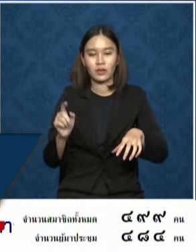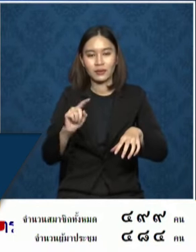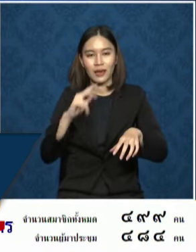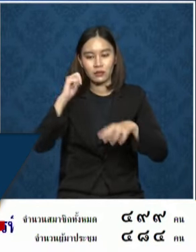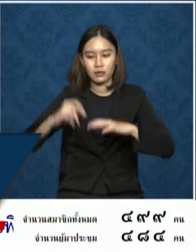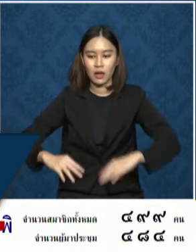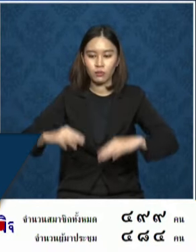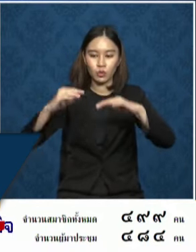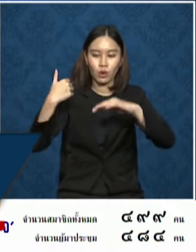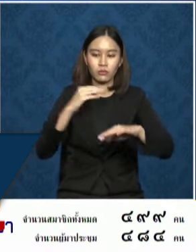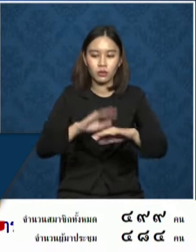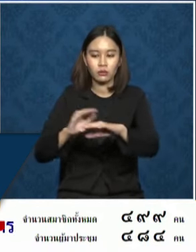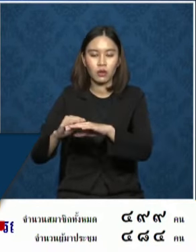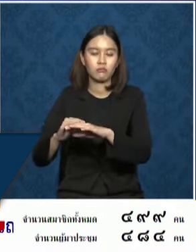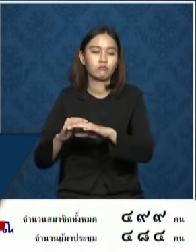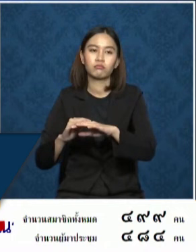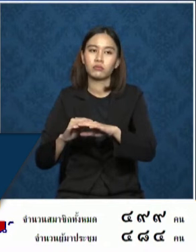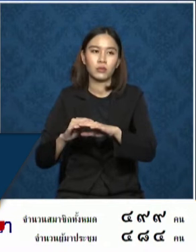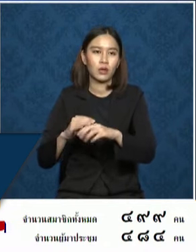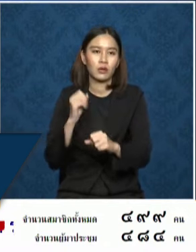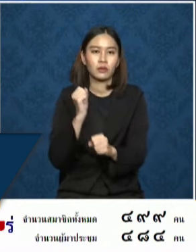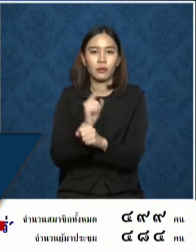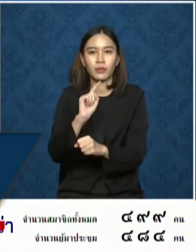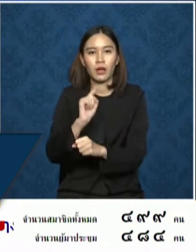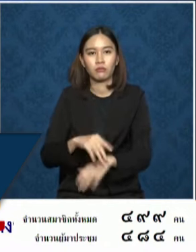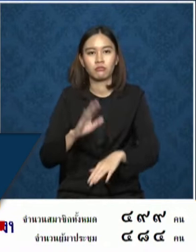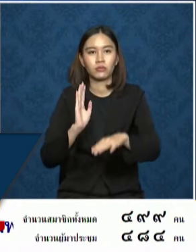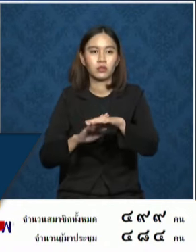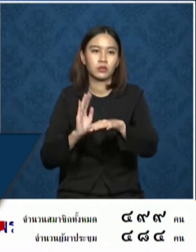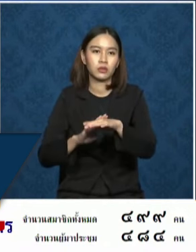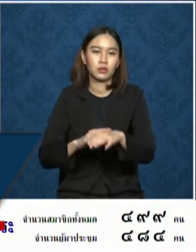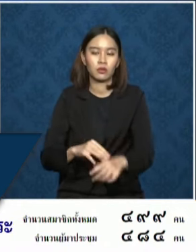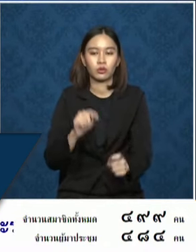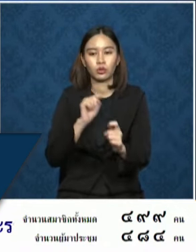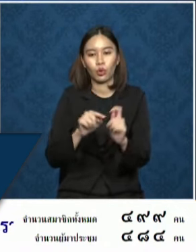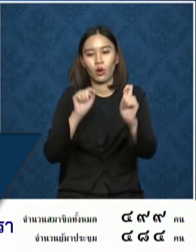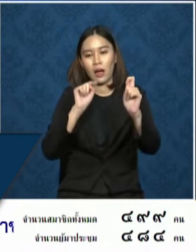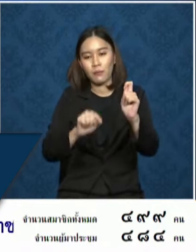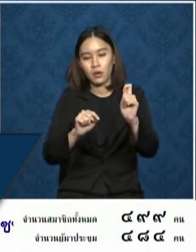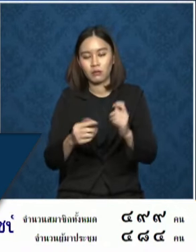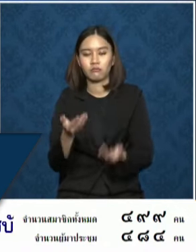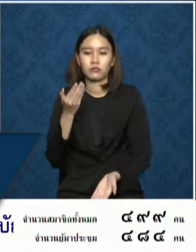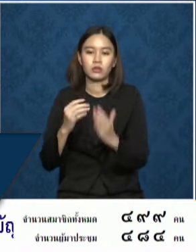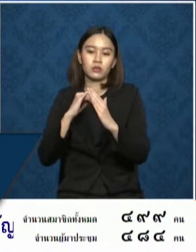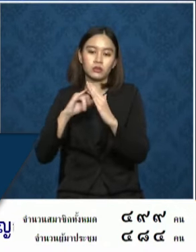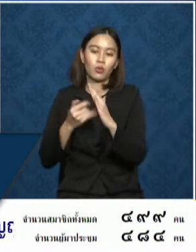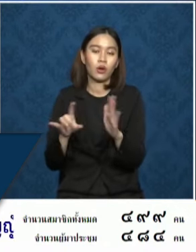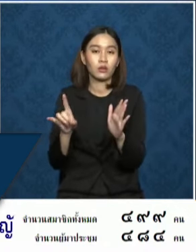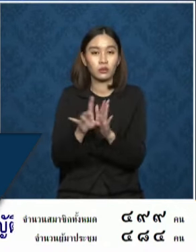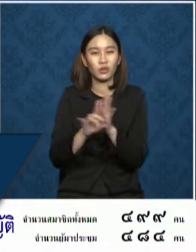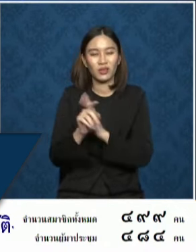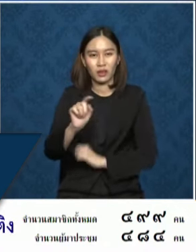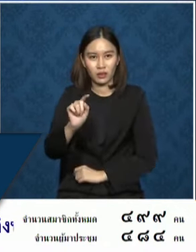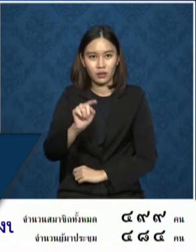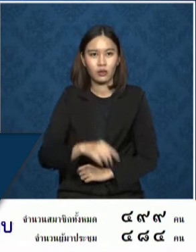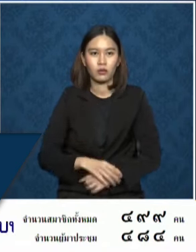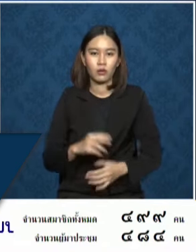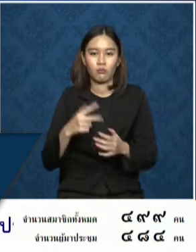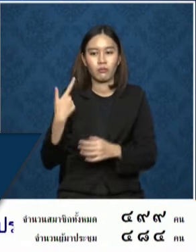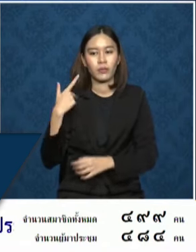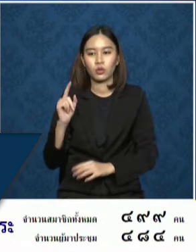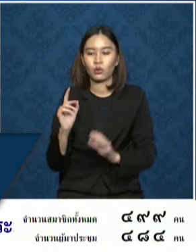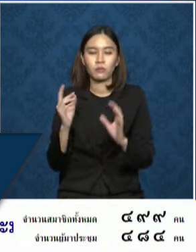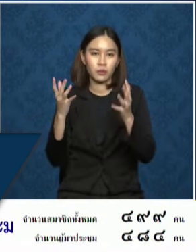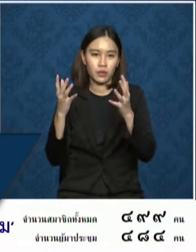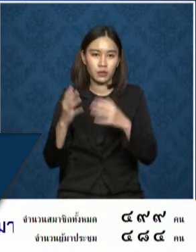น้ำไหลมาครับก็ทำได้แค่เพียงเตือนภัยระดับอำเภอหรือระดับจังหวัดซึ่งสุดท้ายแล้วแทบไม่มีประโยชน์